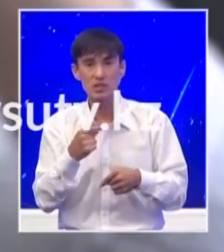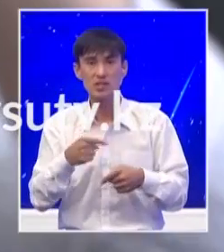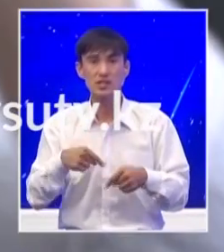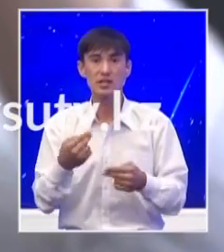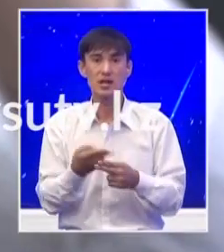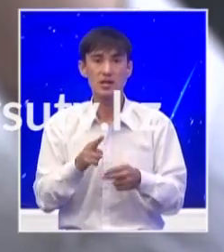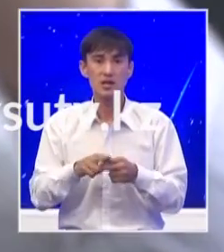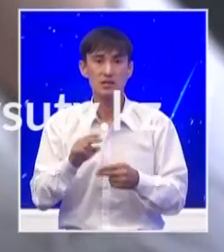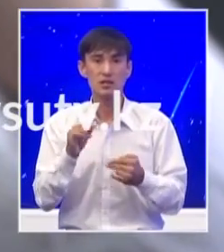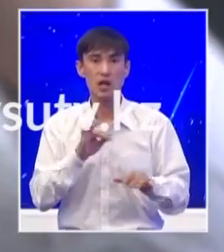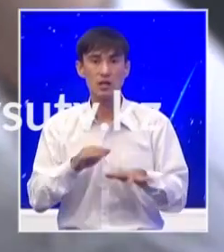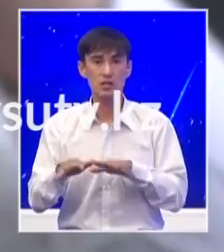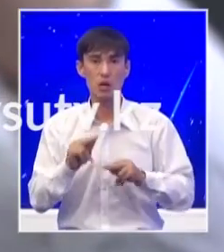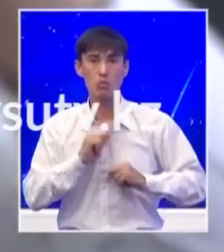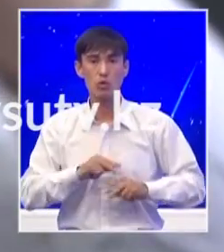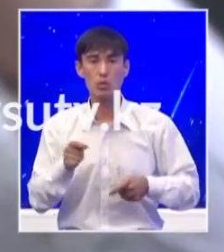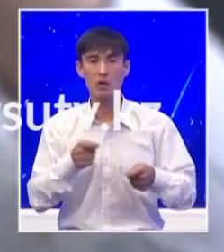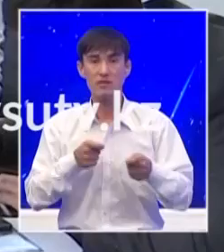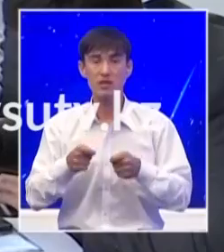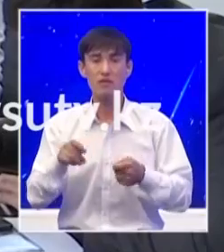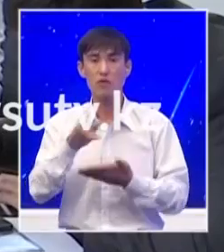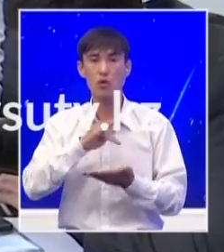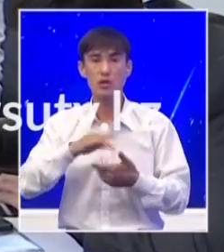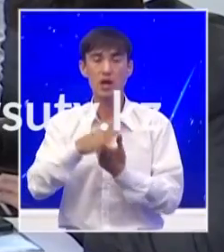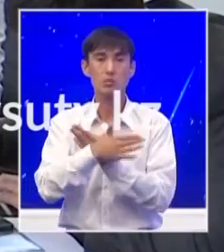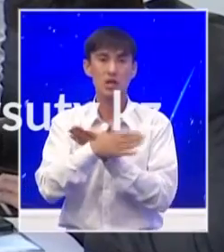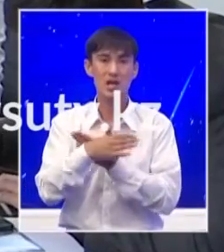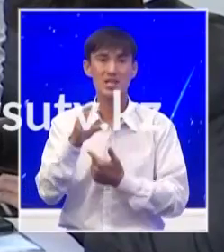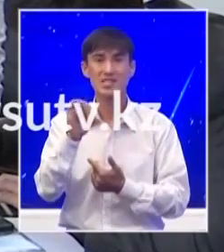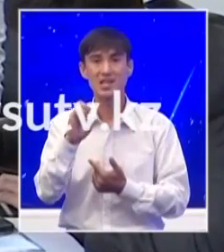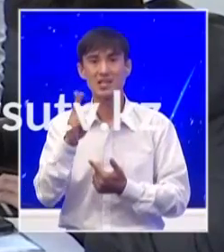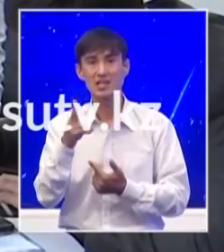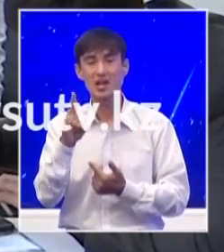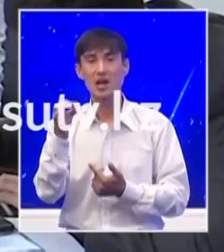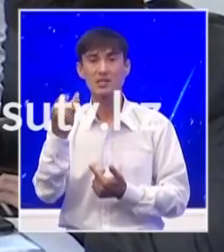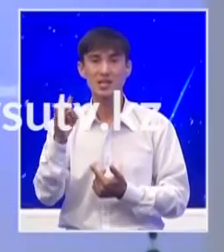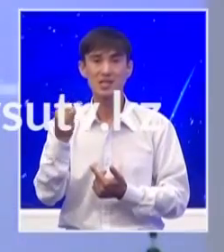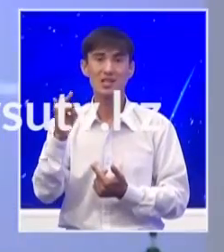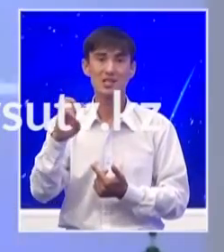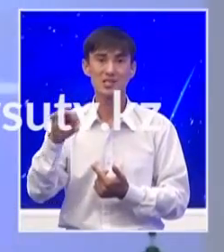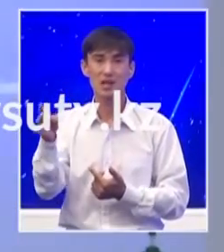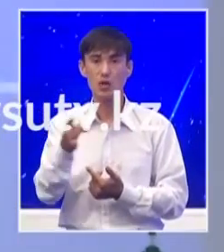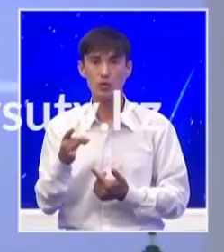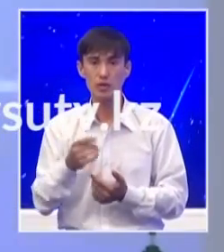момент аналогичная работа проведена в городе Капшагай, Ескелдинском, Илийском и Карасайском районах.